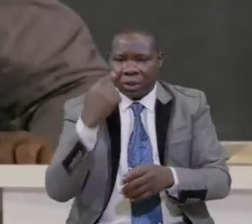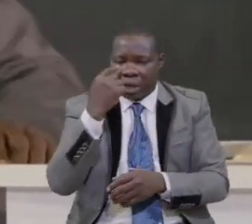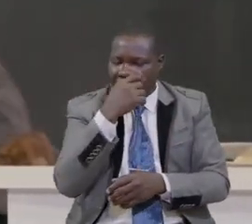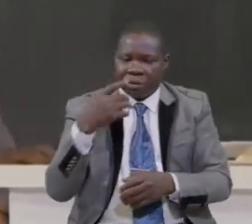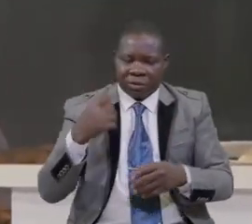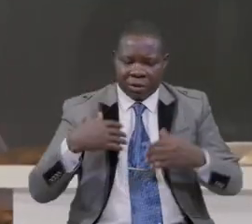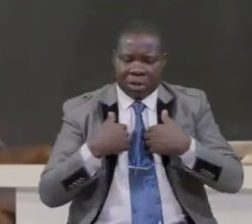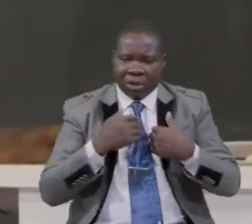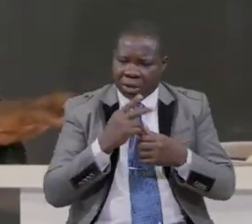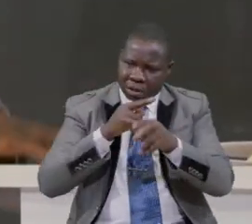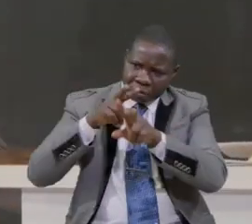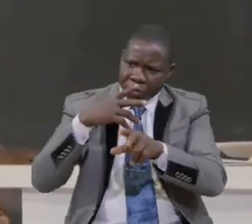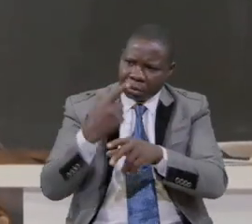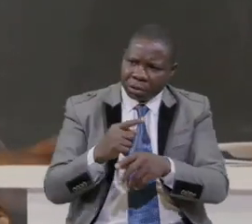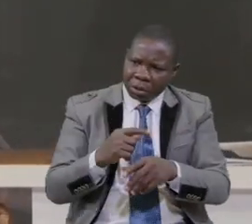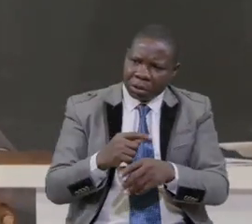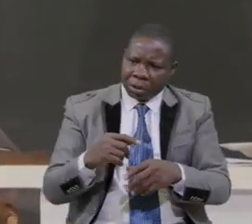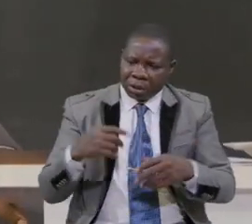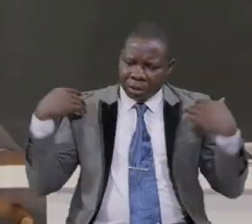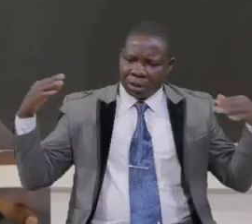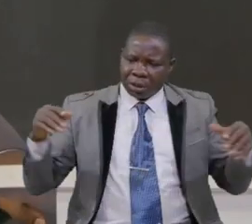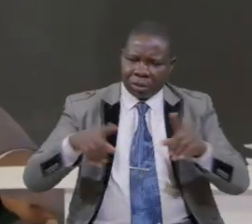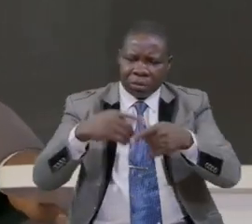Alors l'ange passe par ici, passe par là.